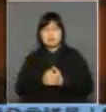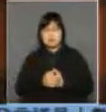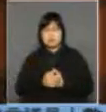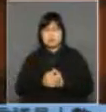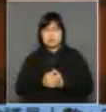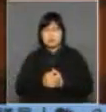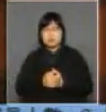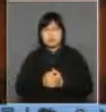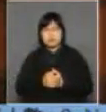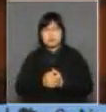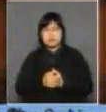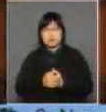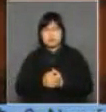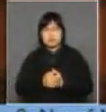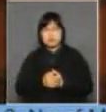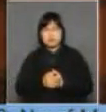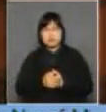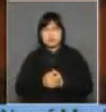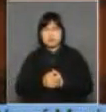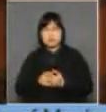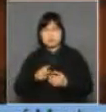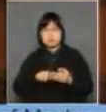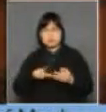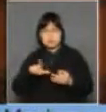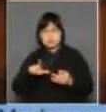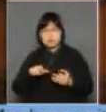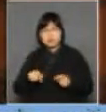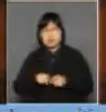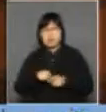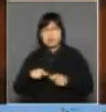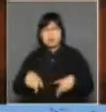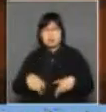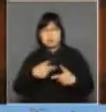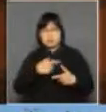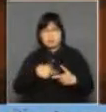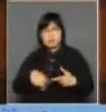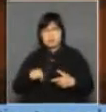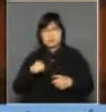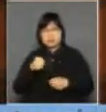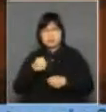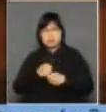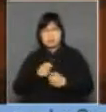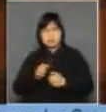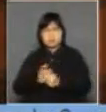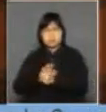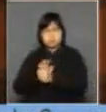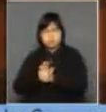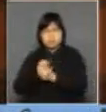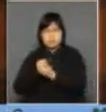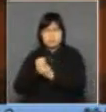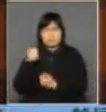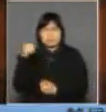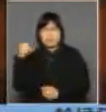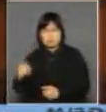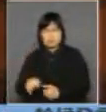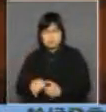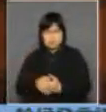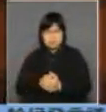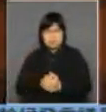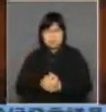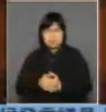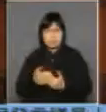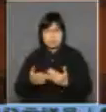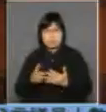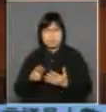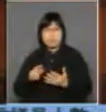不单是李慧琼和林建峰的做法不单不能够保驾护航，还可能坏了一